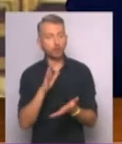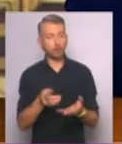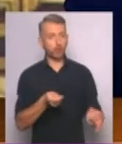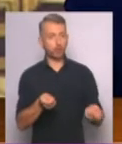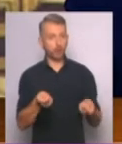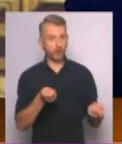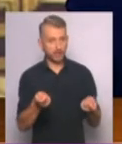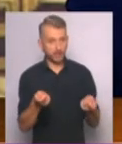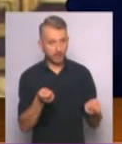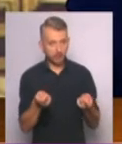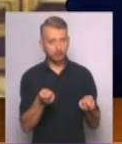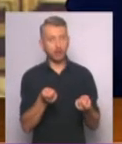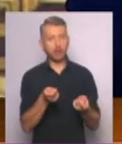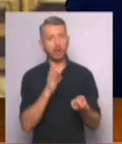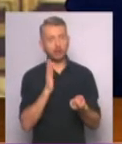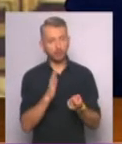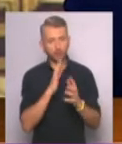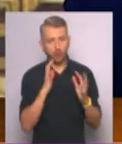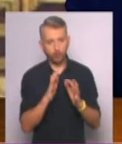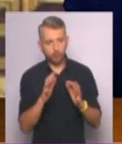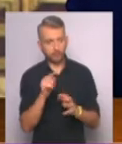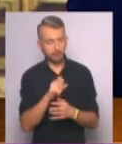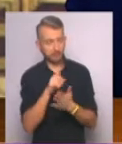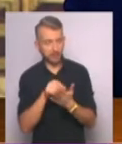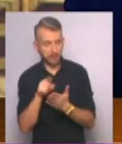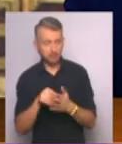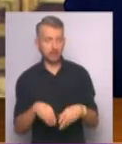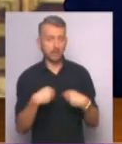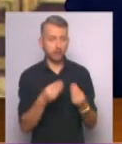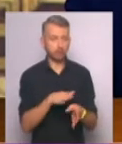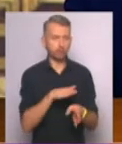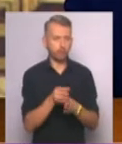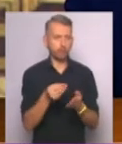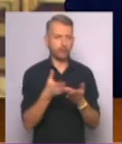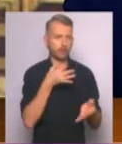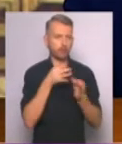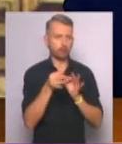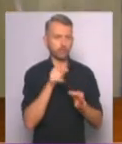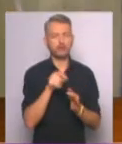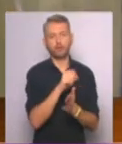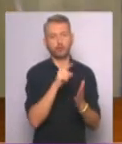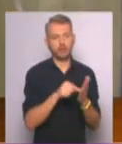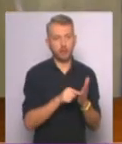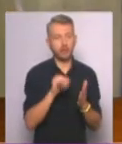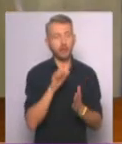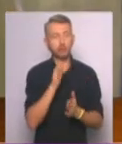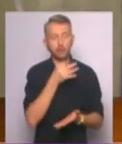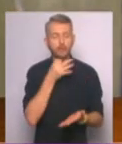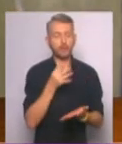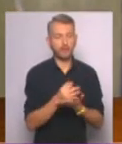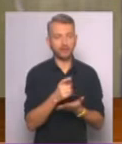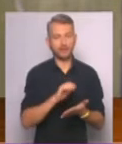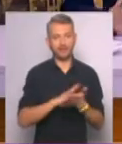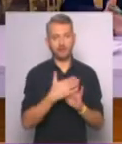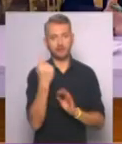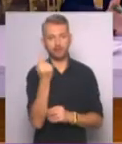управителем, опікуватиметься цими питаннями і вже надаватимуть повноцінні консультації з цього приводу і відповідатимуть також за стан цих лічильників,